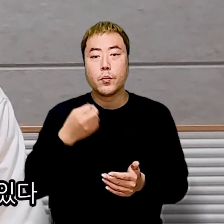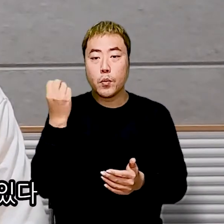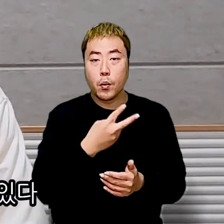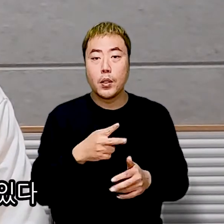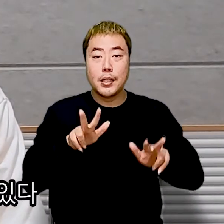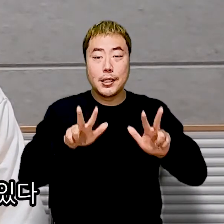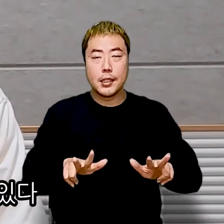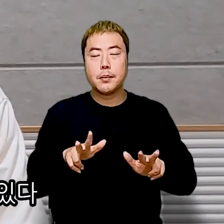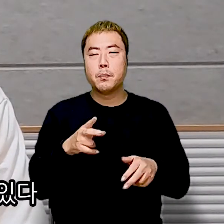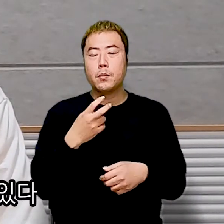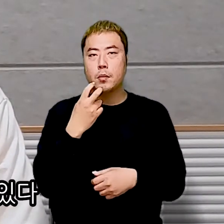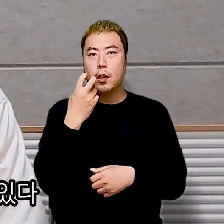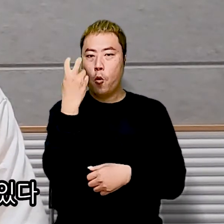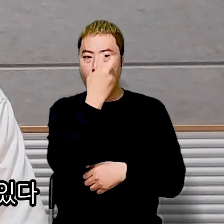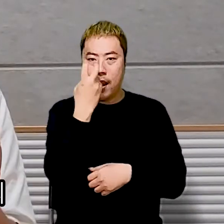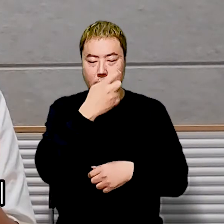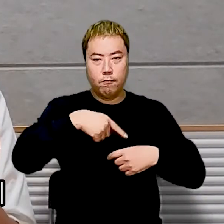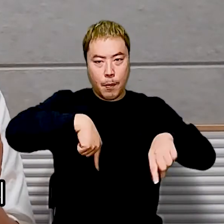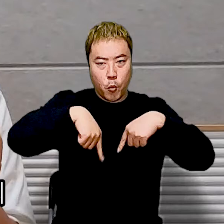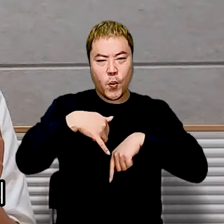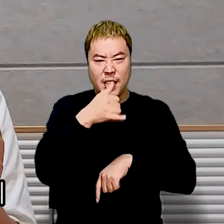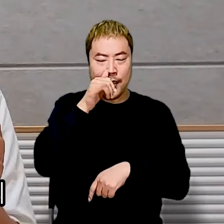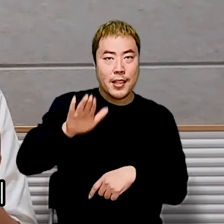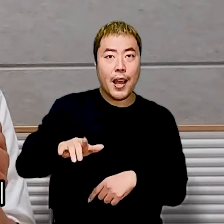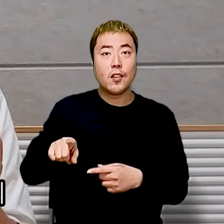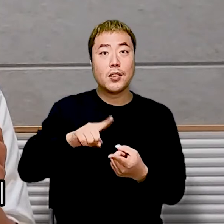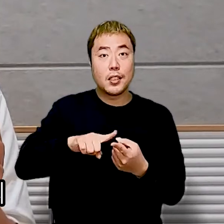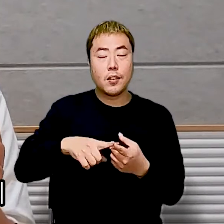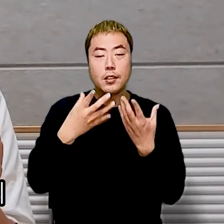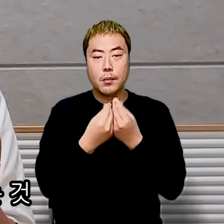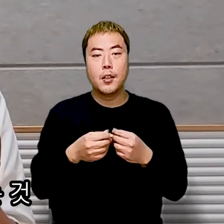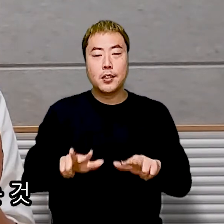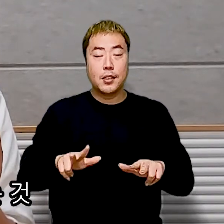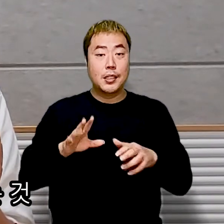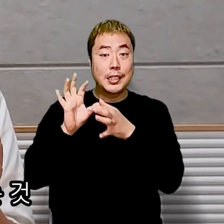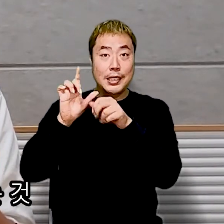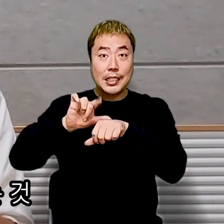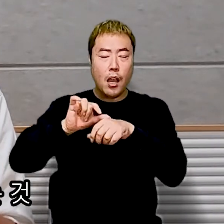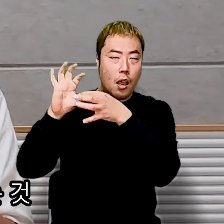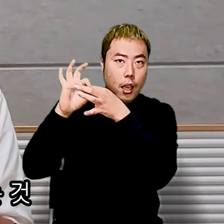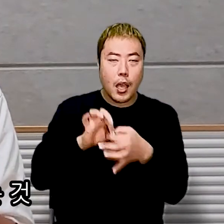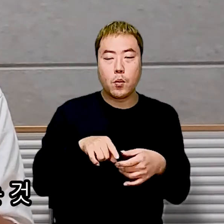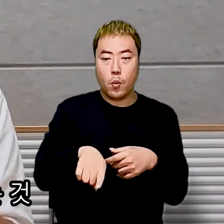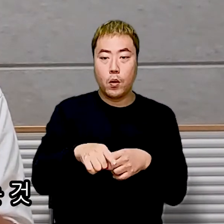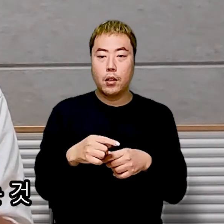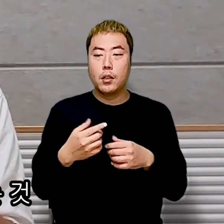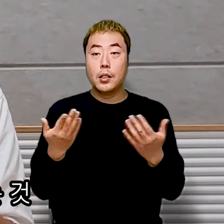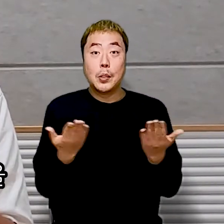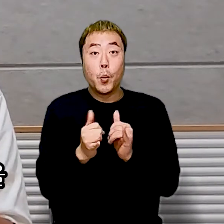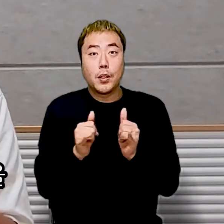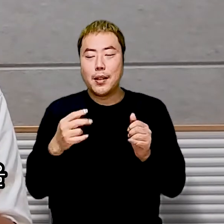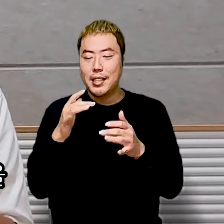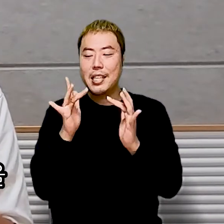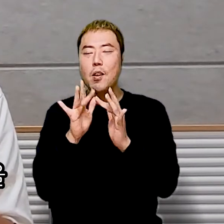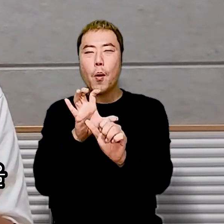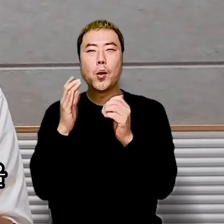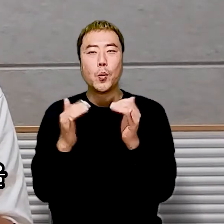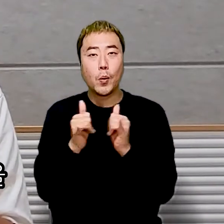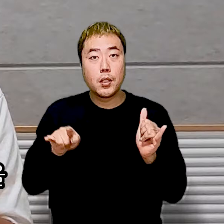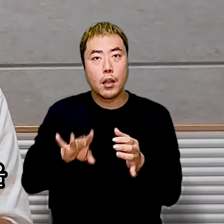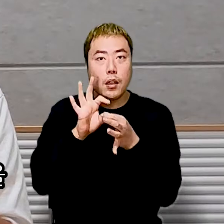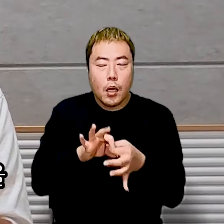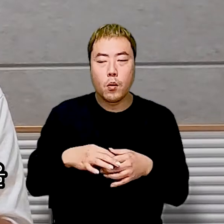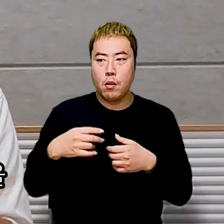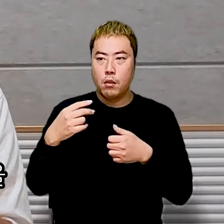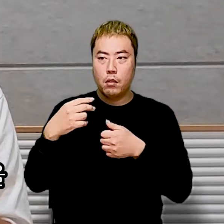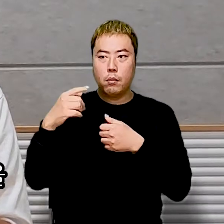실제로 관리 감독을 받고 있다. 실시간으로 플랫폼 노동자의 움직임이 데이터화 된다라고 하는 것. 데이터화 된다라고